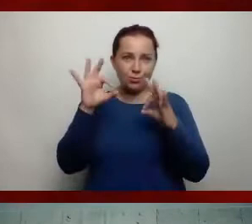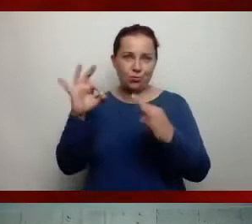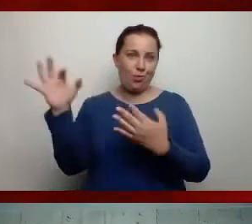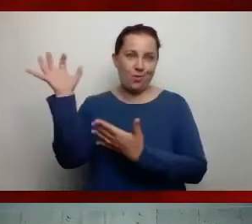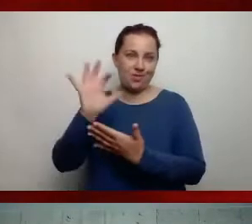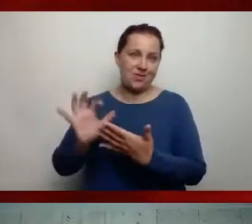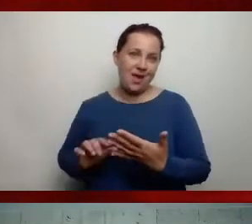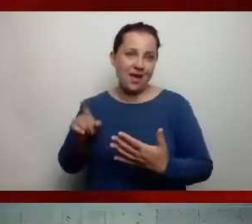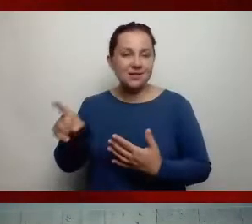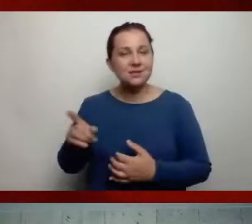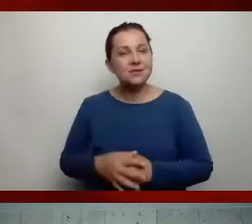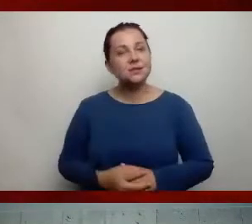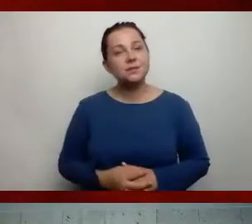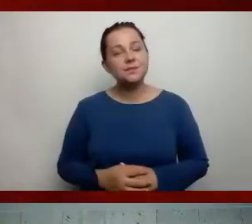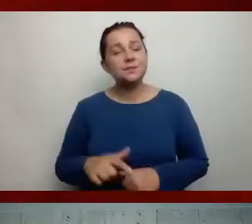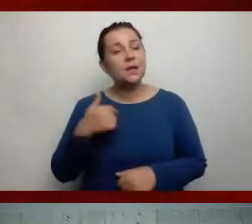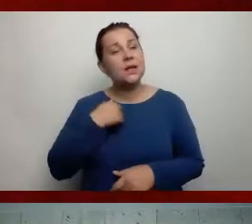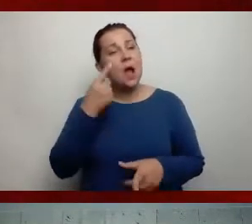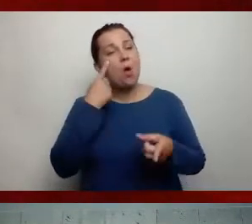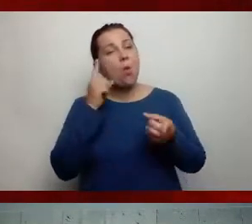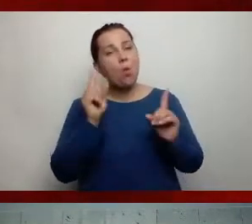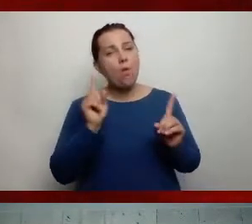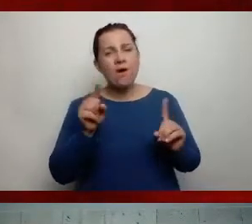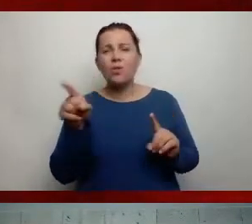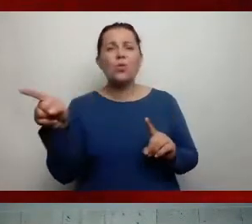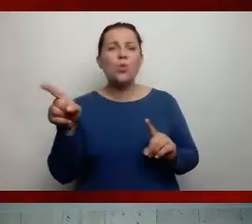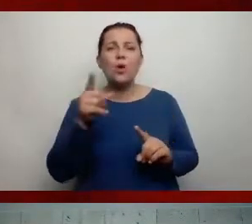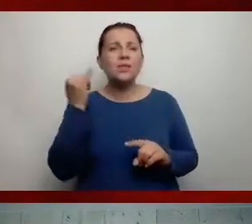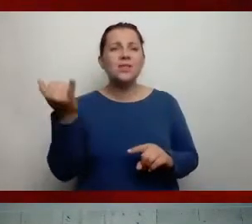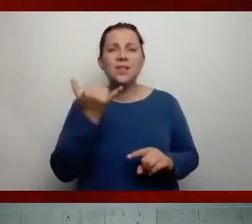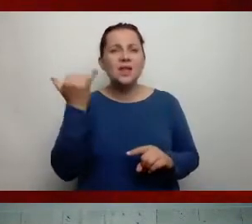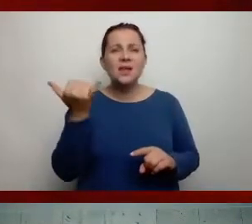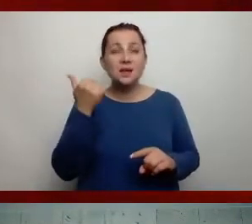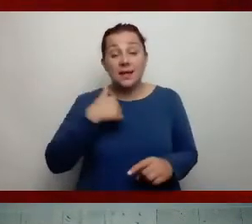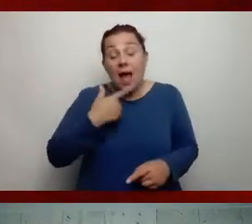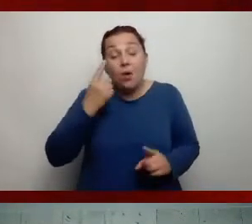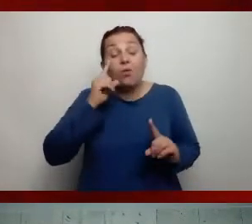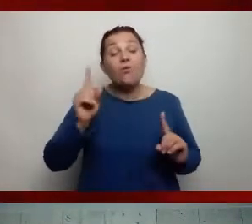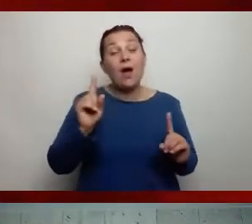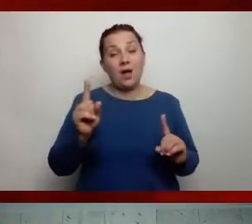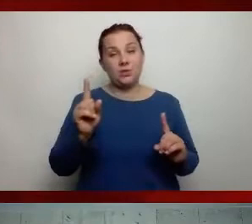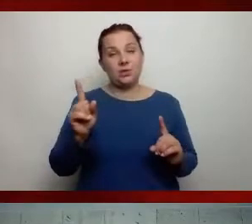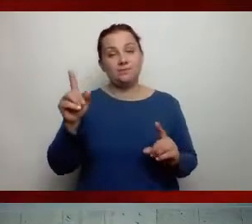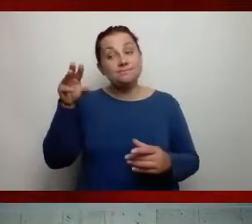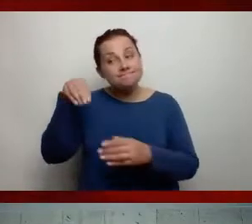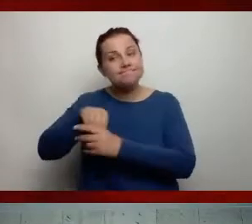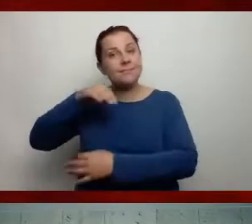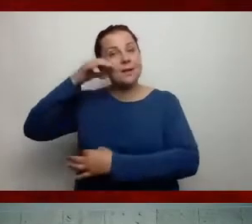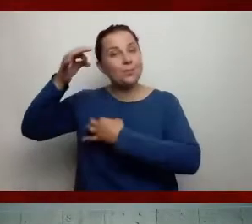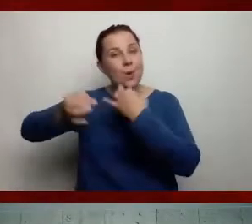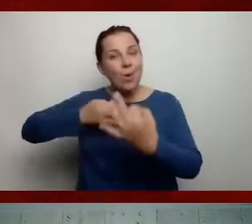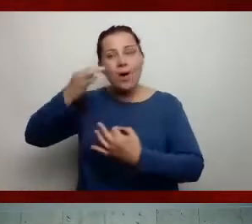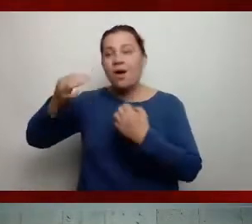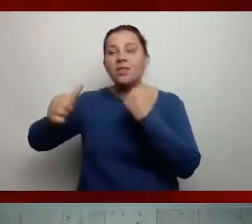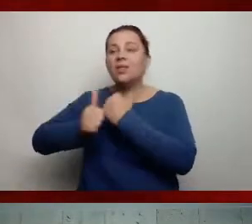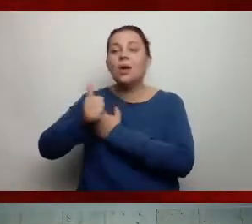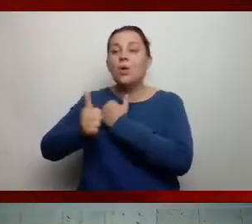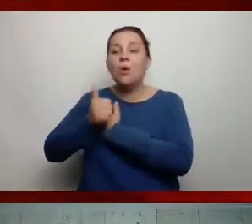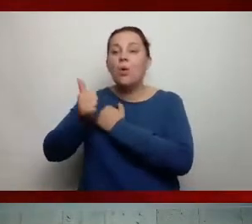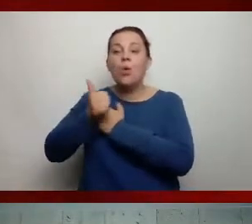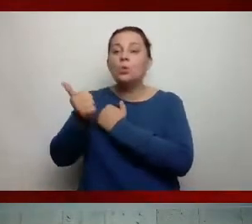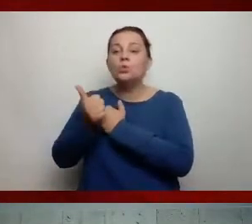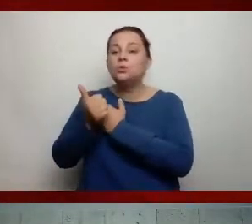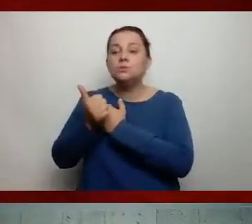Ja twierdzę, że to nie zawsze chodzi. Ja tak uważam, że w tej piosence nie chodzi o to, o